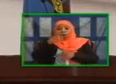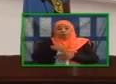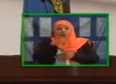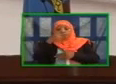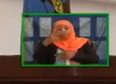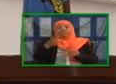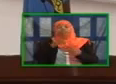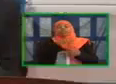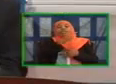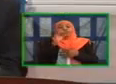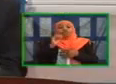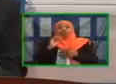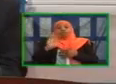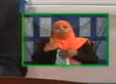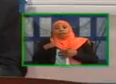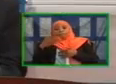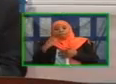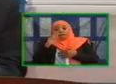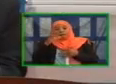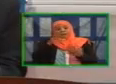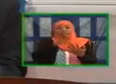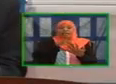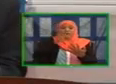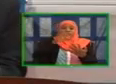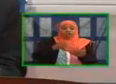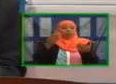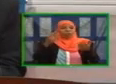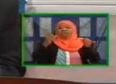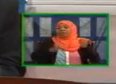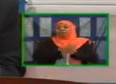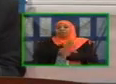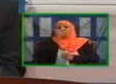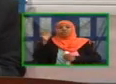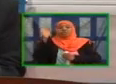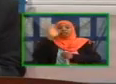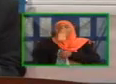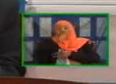hata baada ya uchaguzi huo, maana hawezi kushinda hata siku moja.